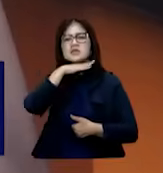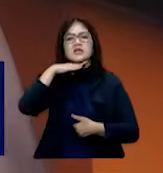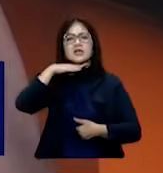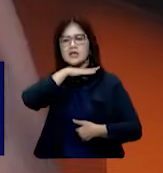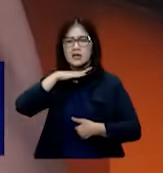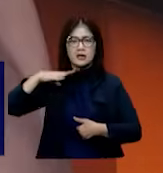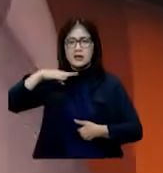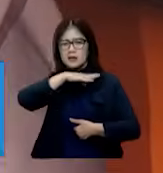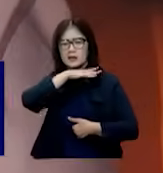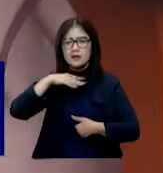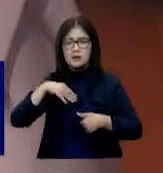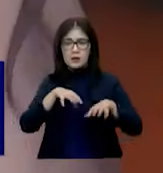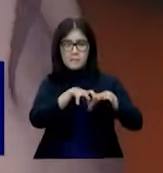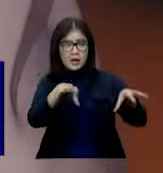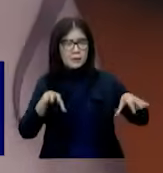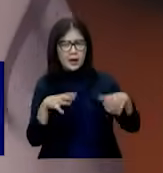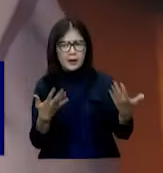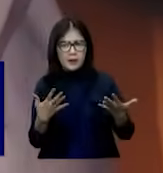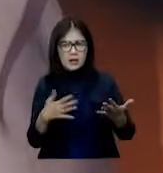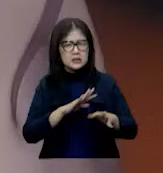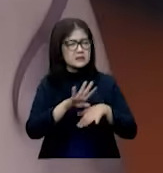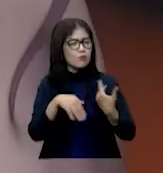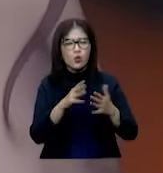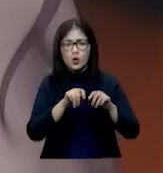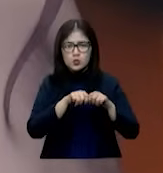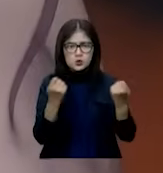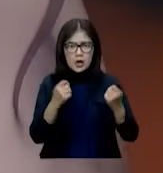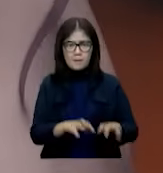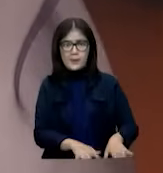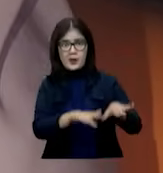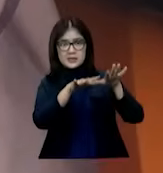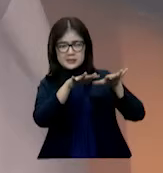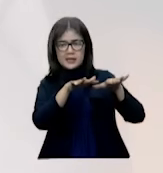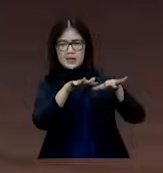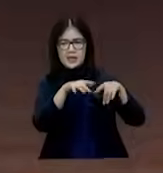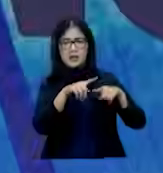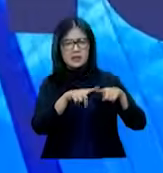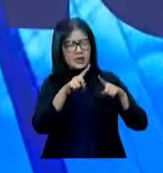barang-barang berarti kerendam semua? Iya, udah pada kebalik, TV juga udah kerendam.